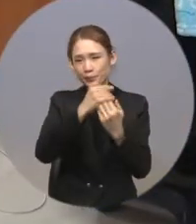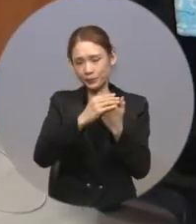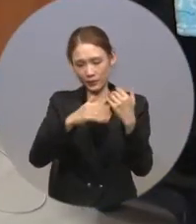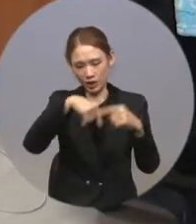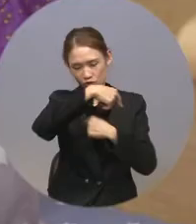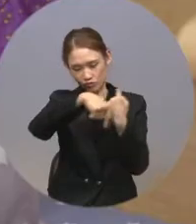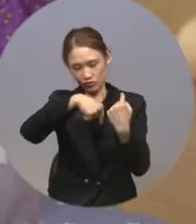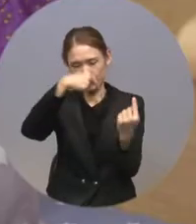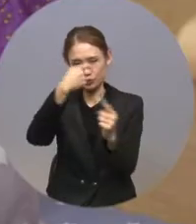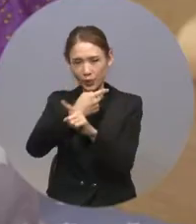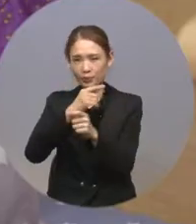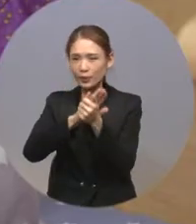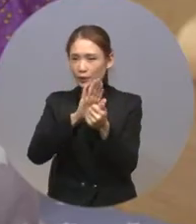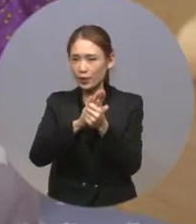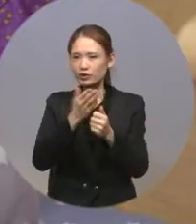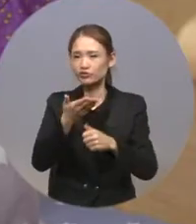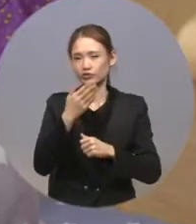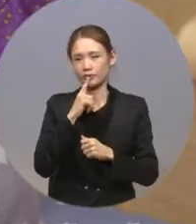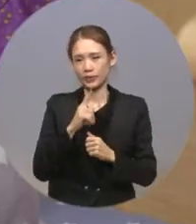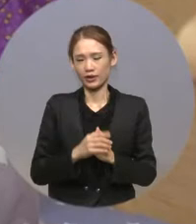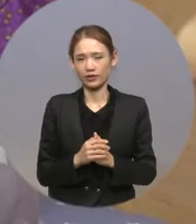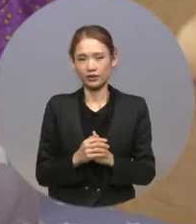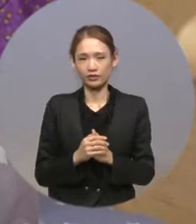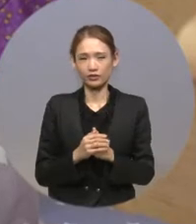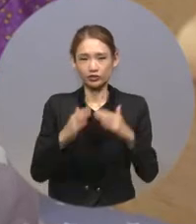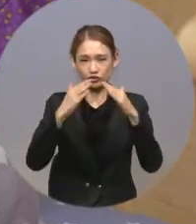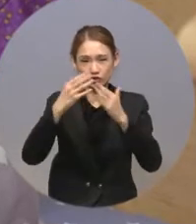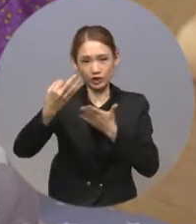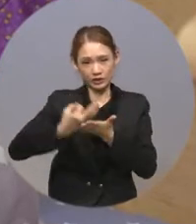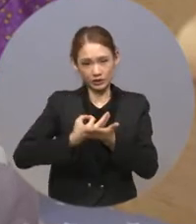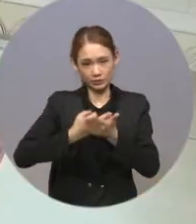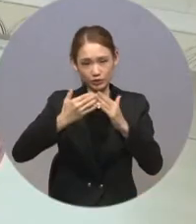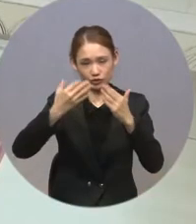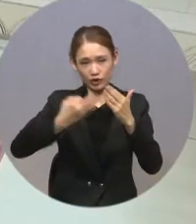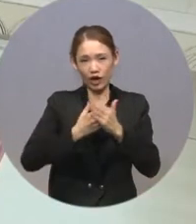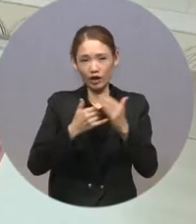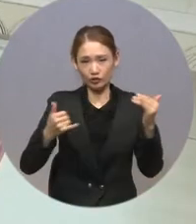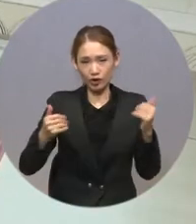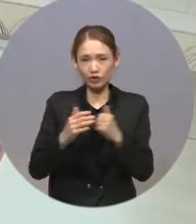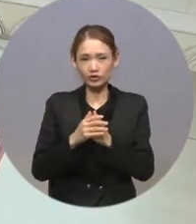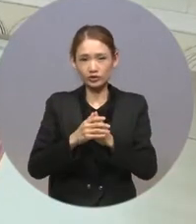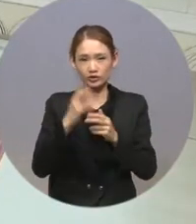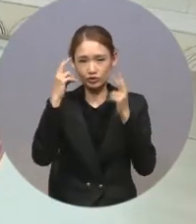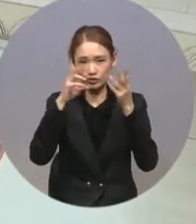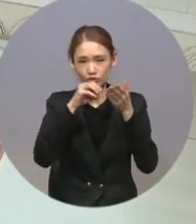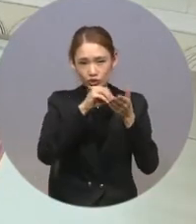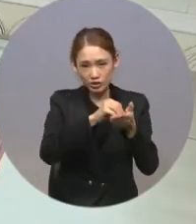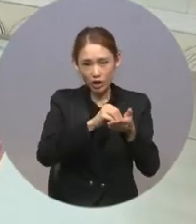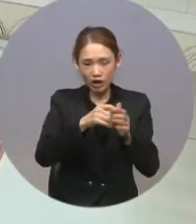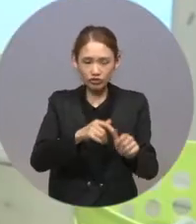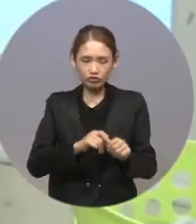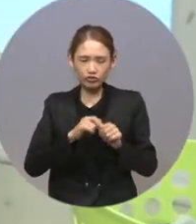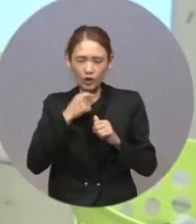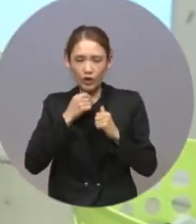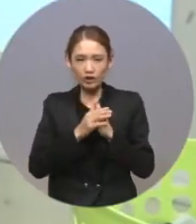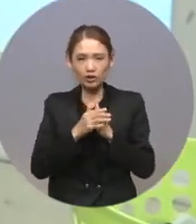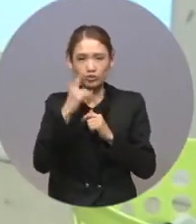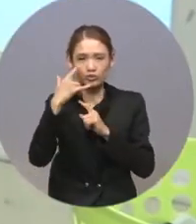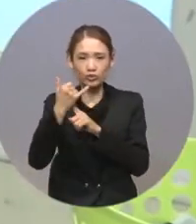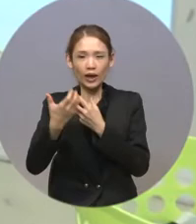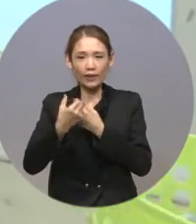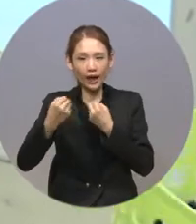추진한다는 계획입니다 주거급여 수급 가구원 중 취학 구직 등의 사유로 부모와 따로 거주하는